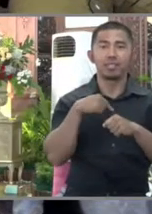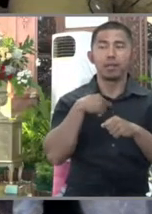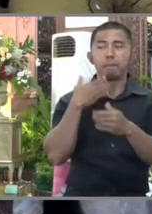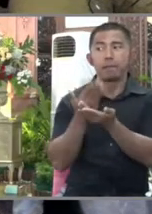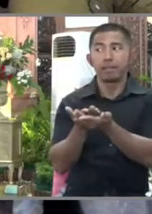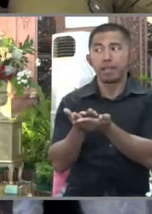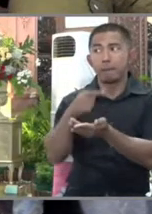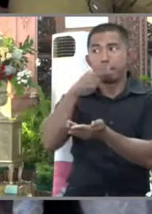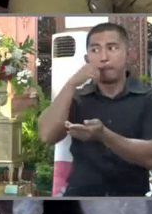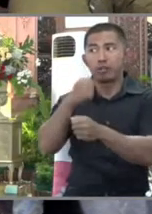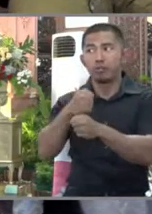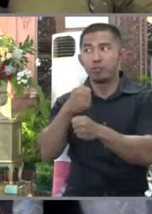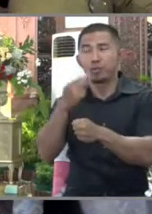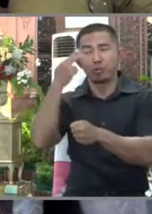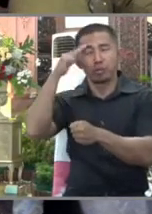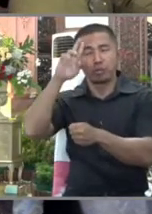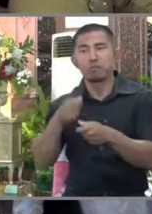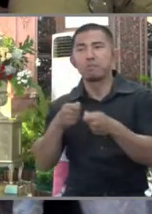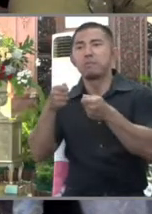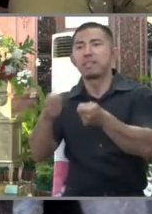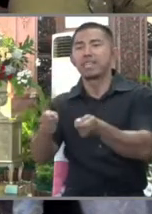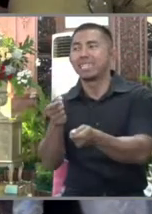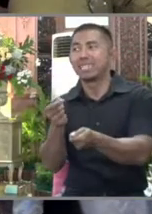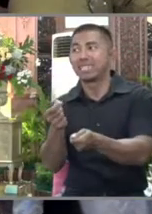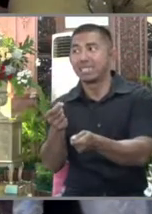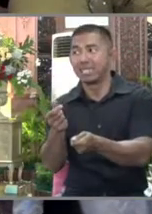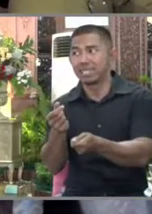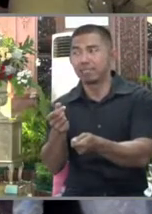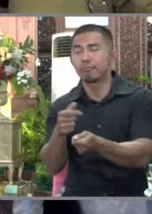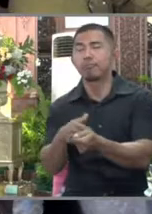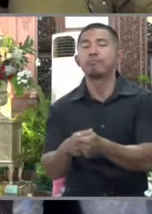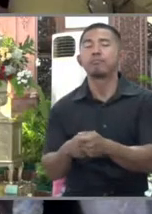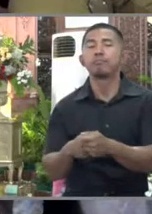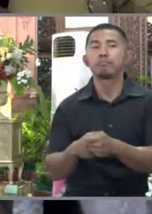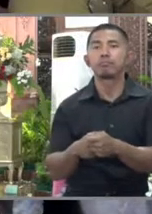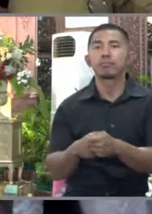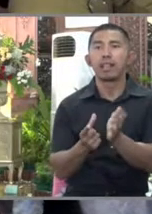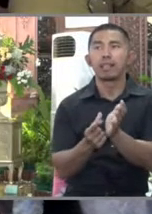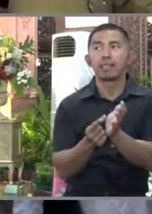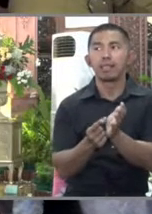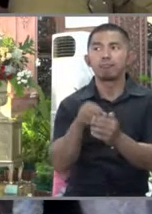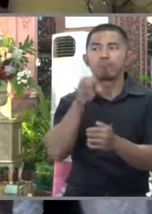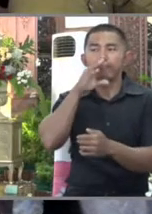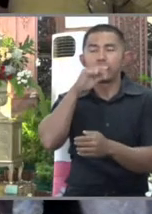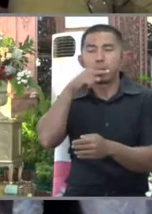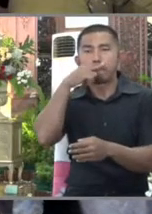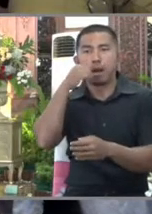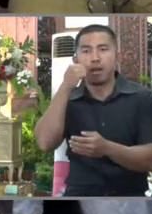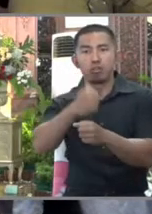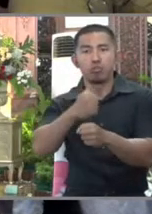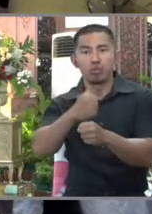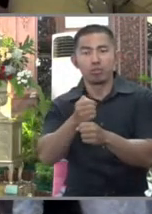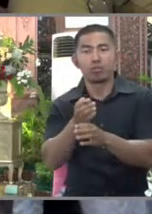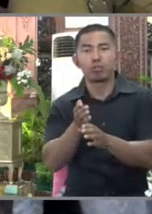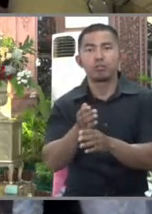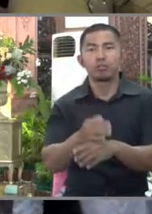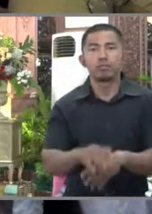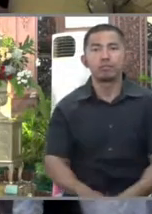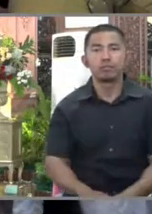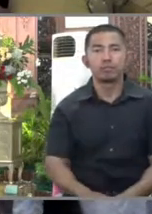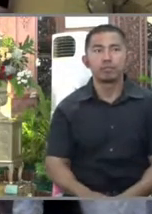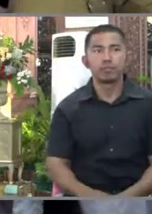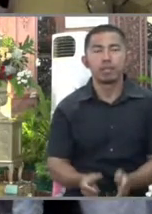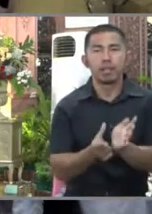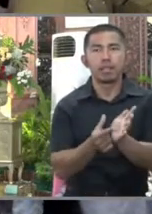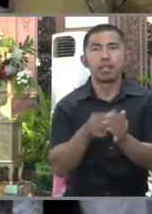Pak Gubernur untuk memberikan sedikit penekanan. Jadi yang tadi disampaikan oleh Bapak Gubernur di awal,